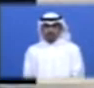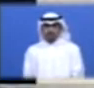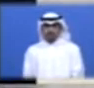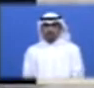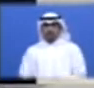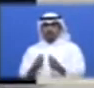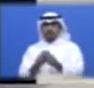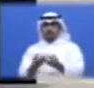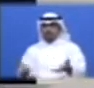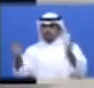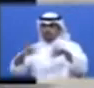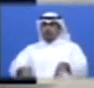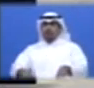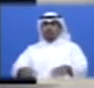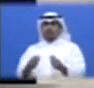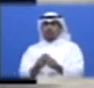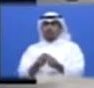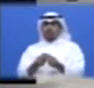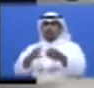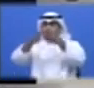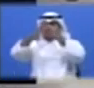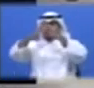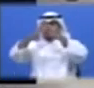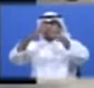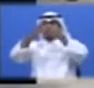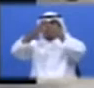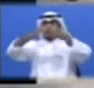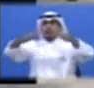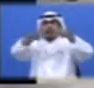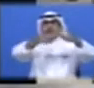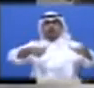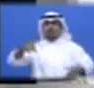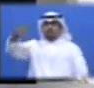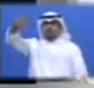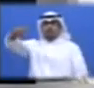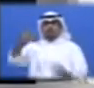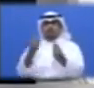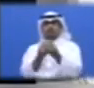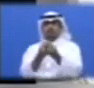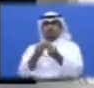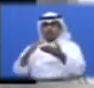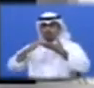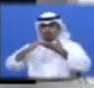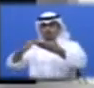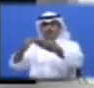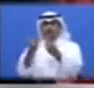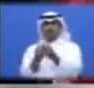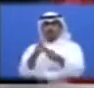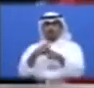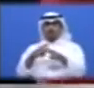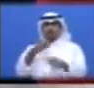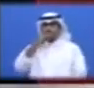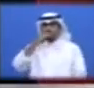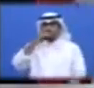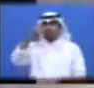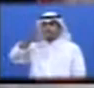آلاف النازحين السوريين في 6 مخيمات في شرق مدينة زحل في البقاع تلقوا مساعدات تموينية مقدمة